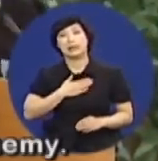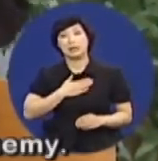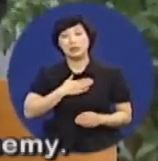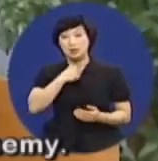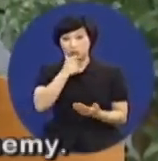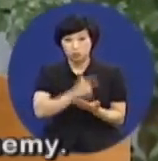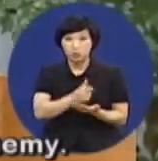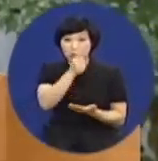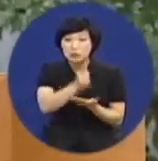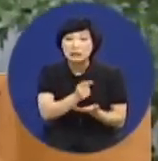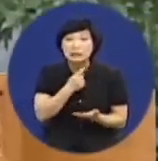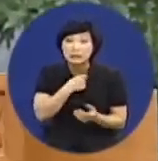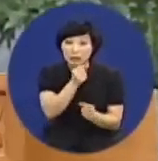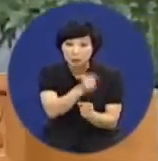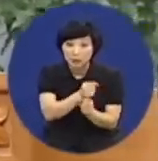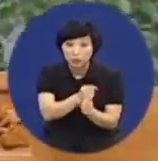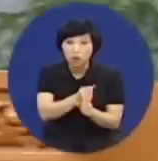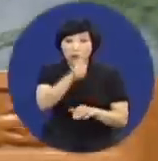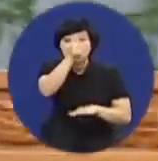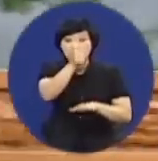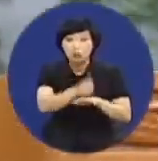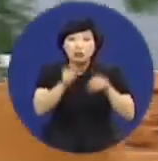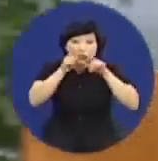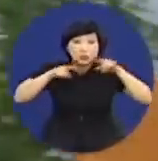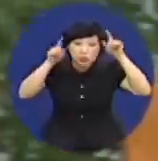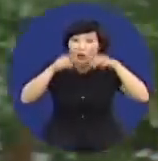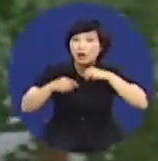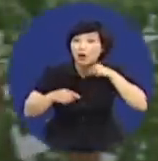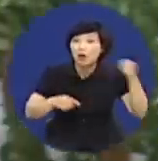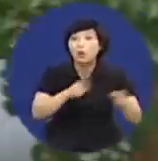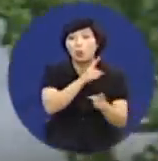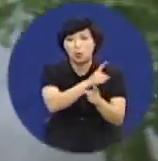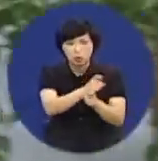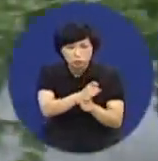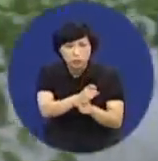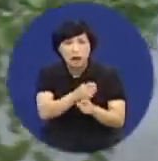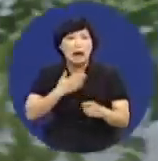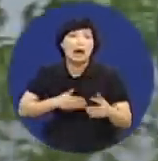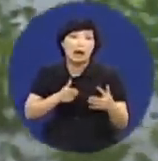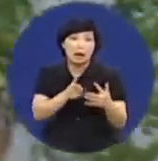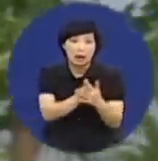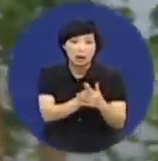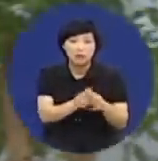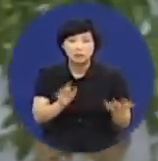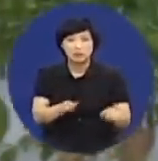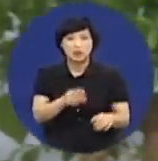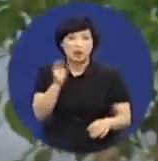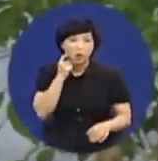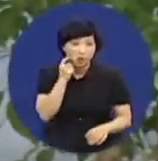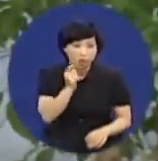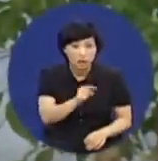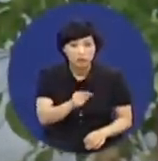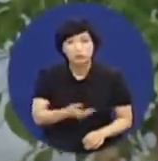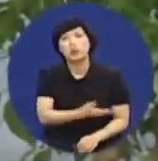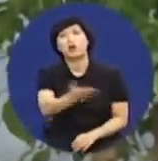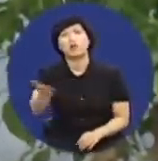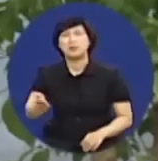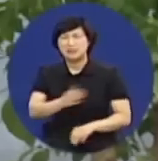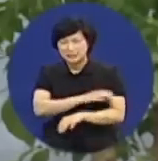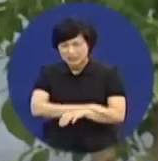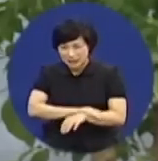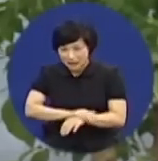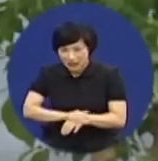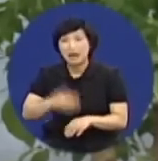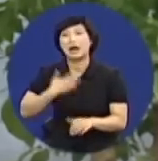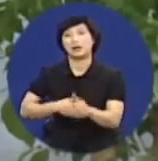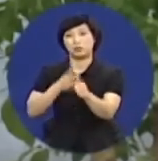私を騙して罪を犯させ、地獄に送ろうとする敵であり、一割のものである